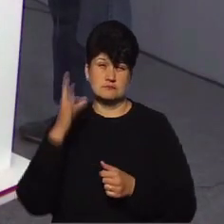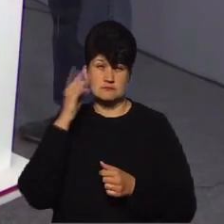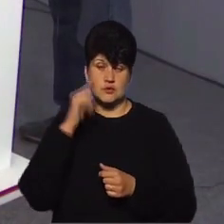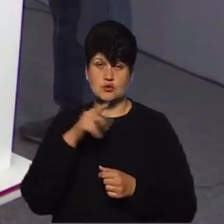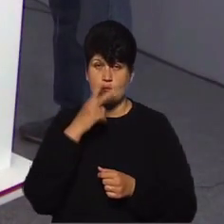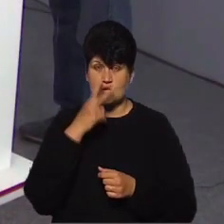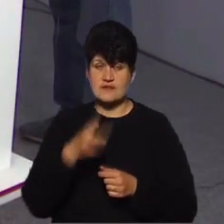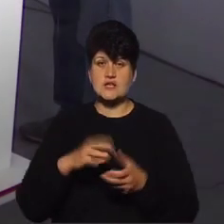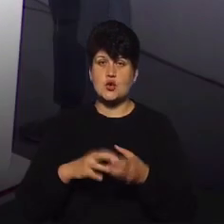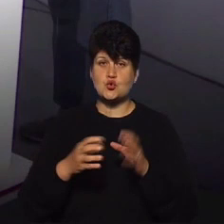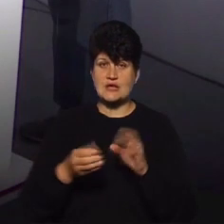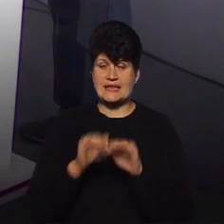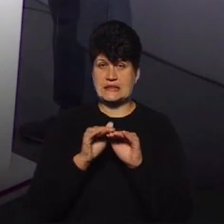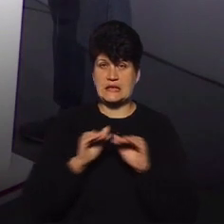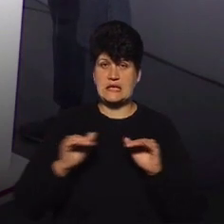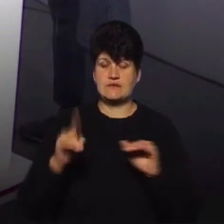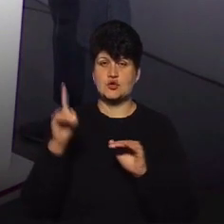результат на рівні